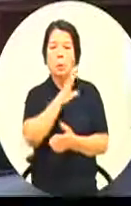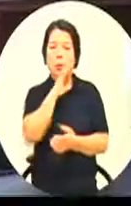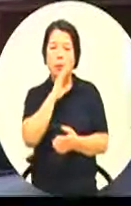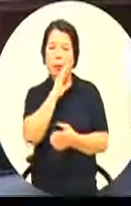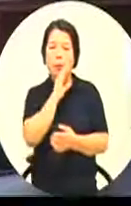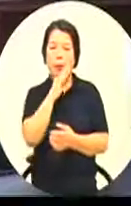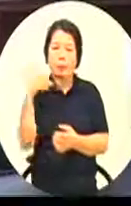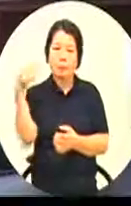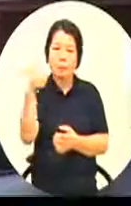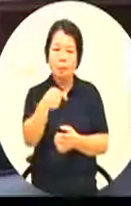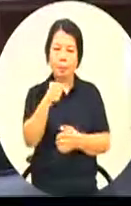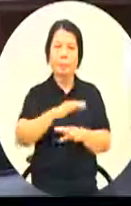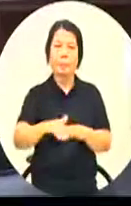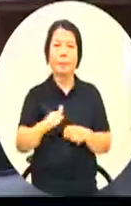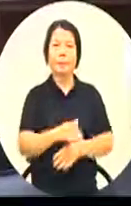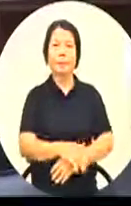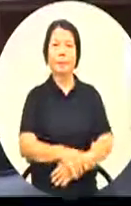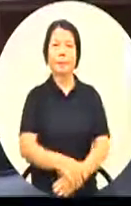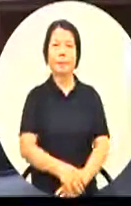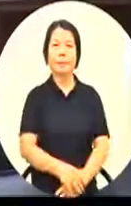可能。